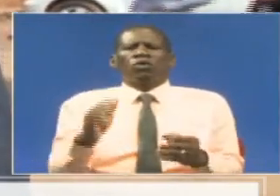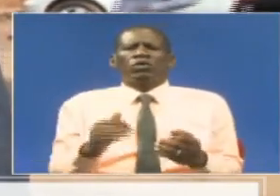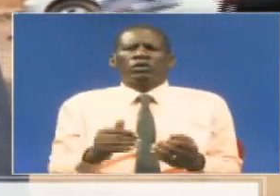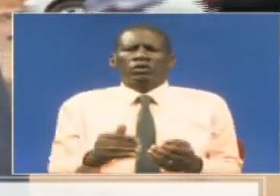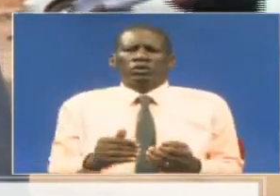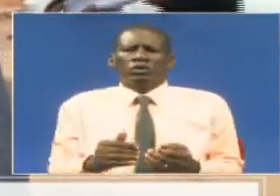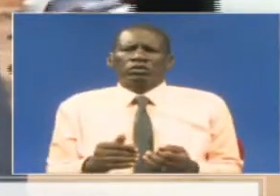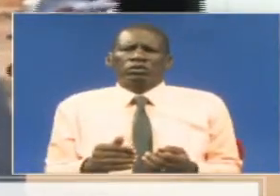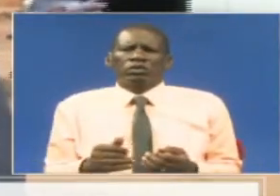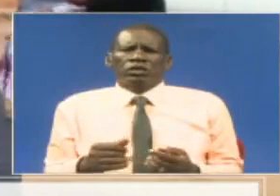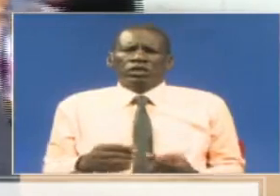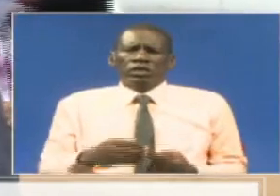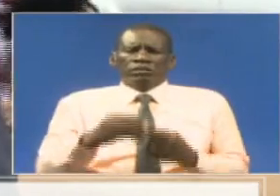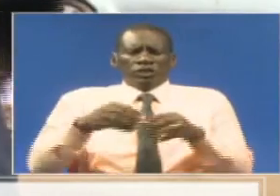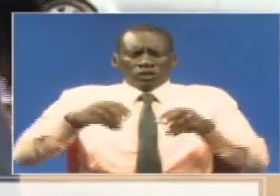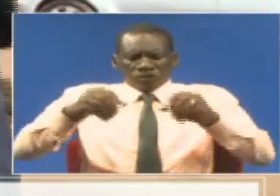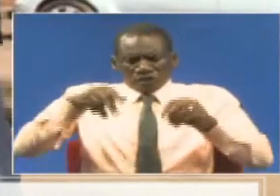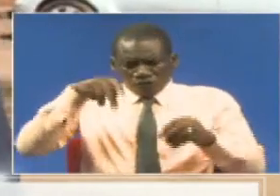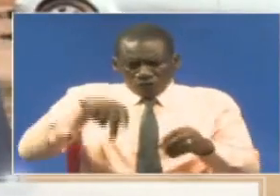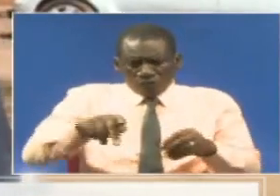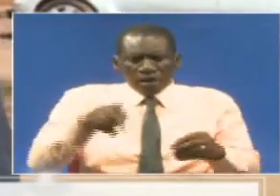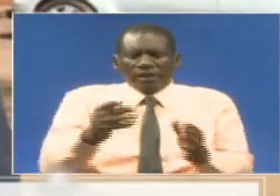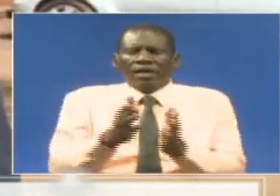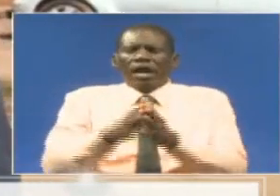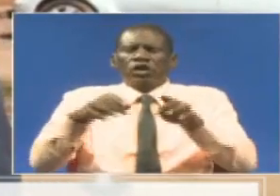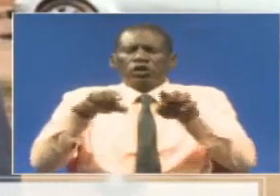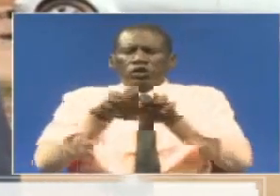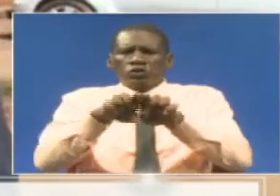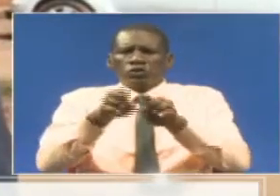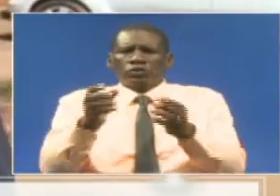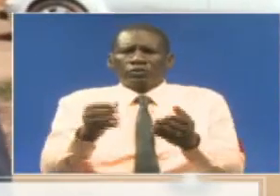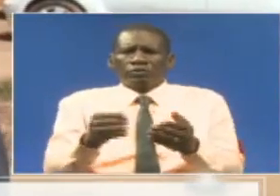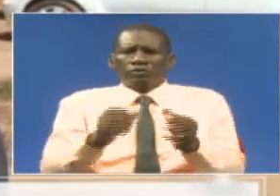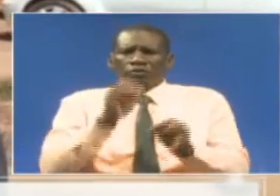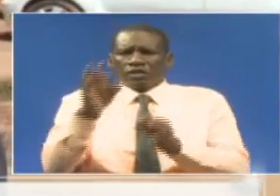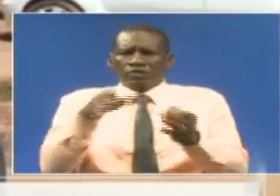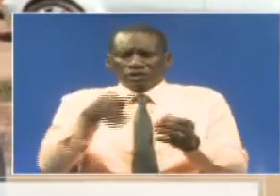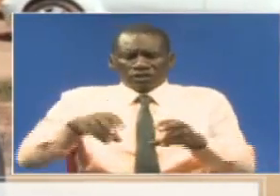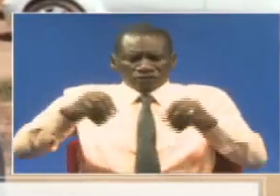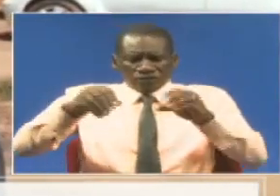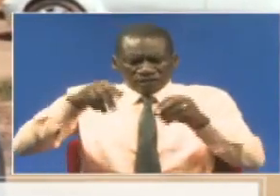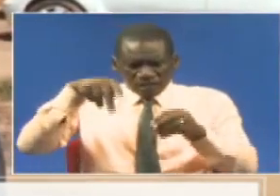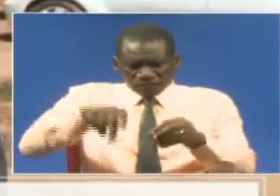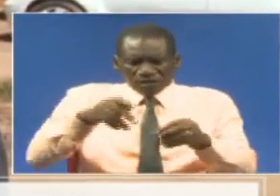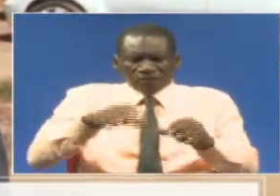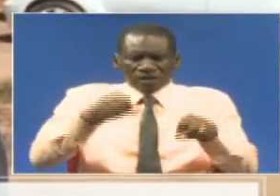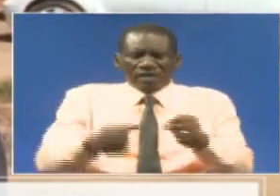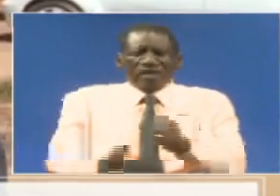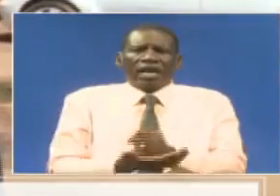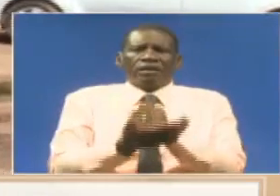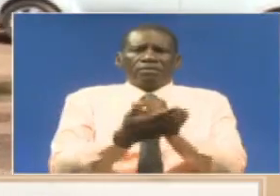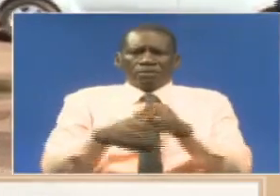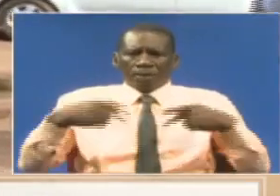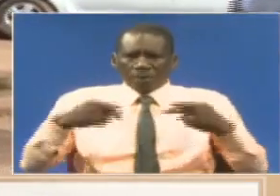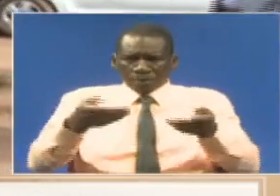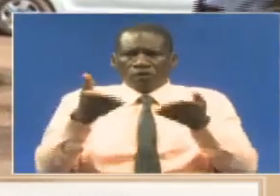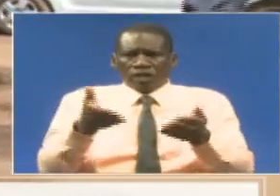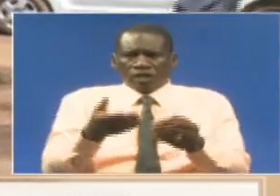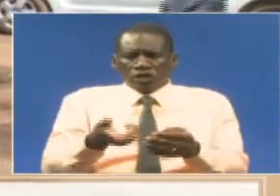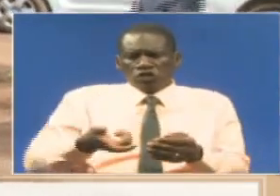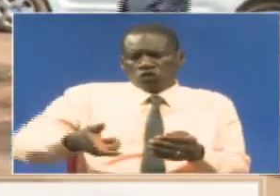kwa fertilizer, na ikiwa hiyo mbolea ndio itaweza kusaidia watu wa hapa